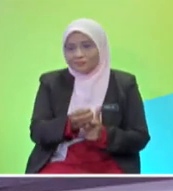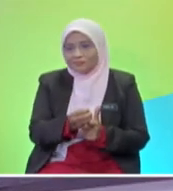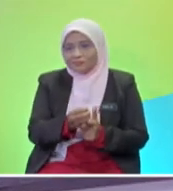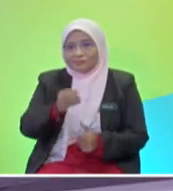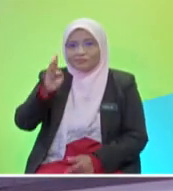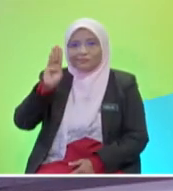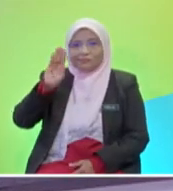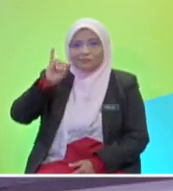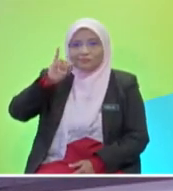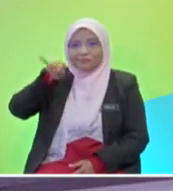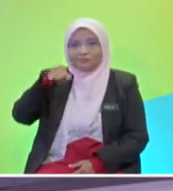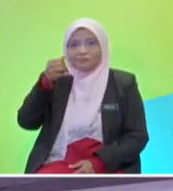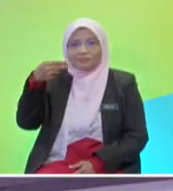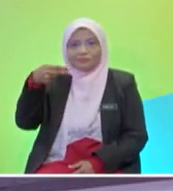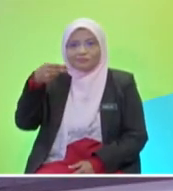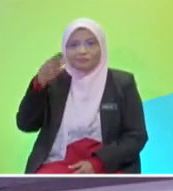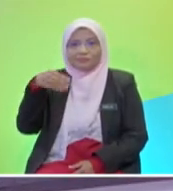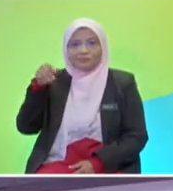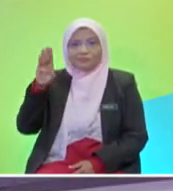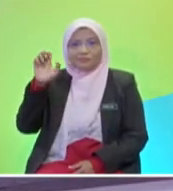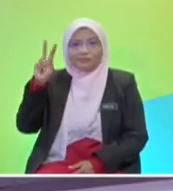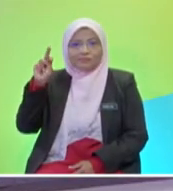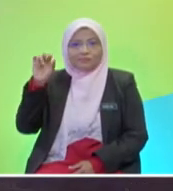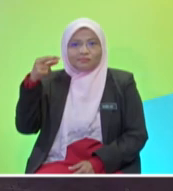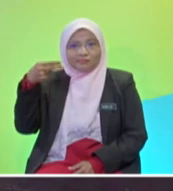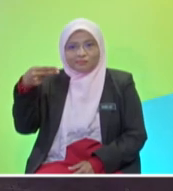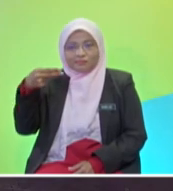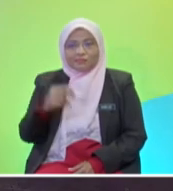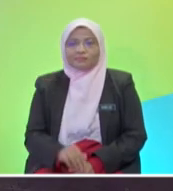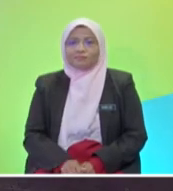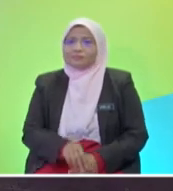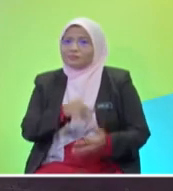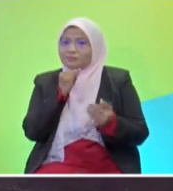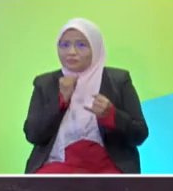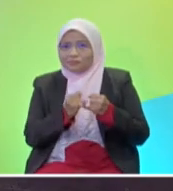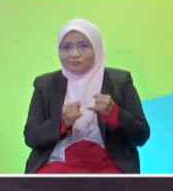sini. Ini ialah bunga. Akhir sekali.